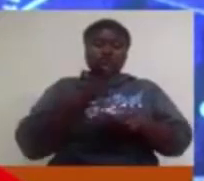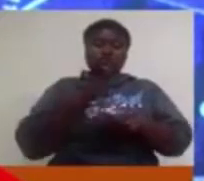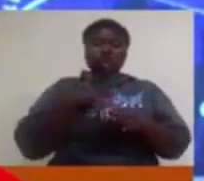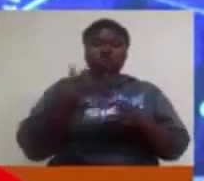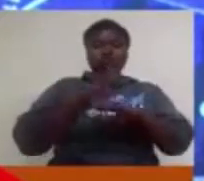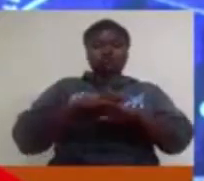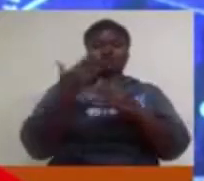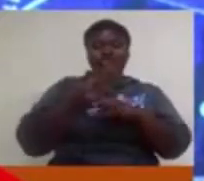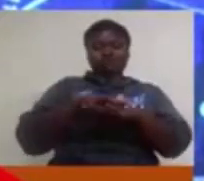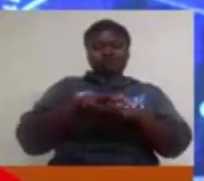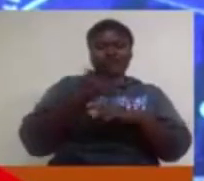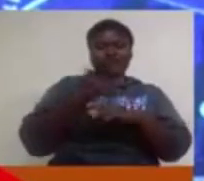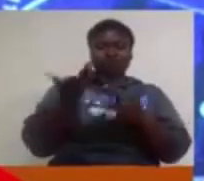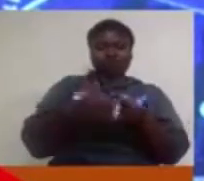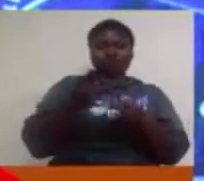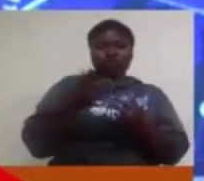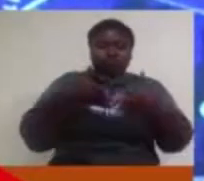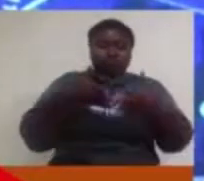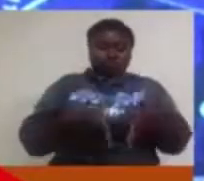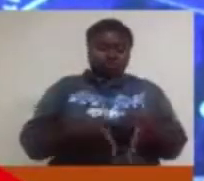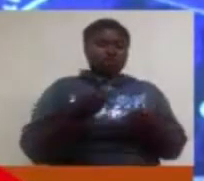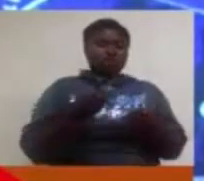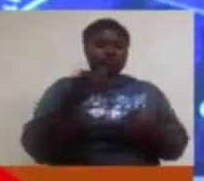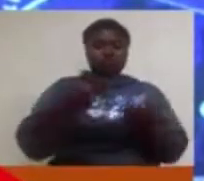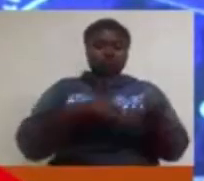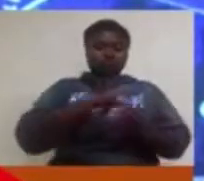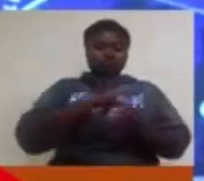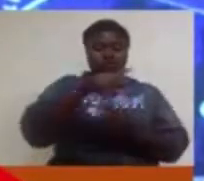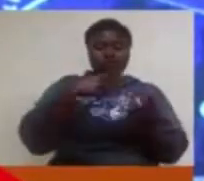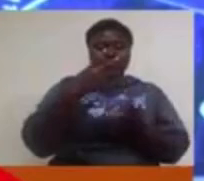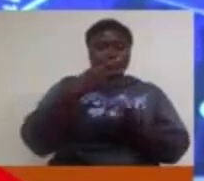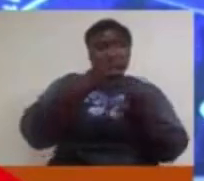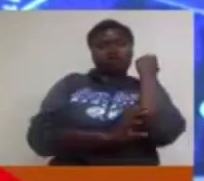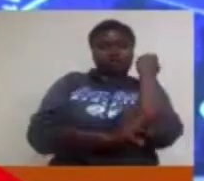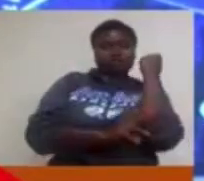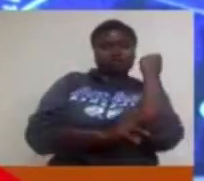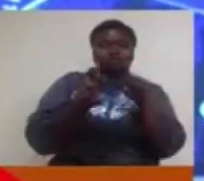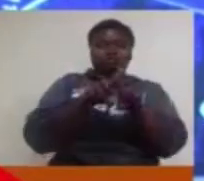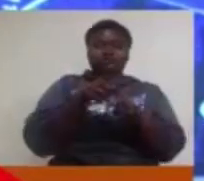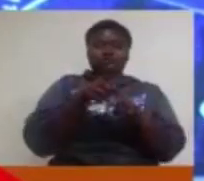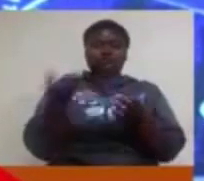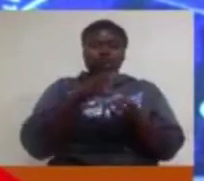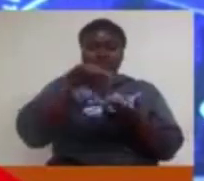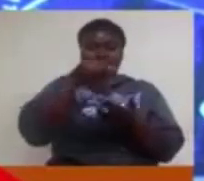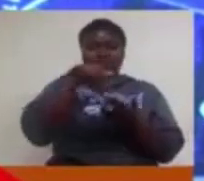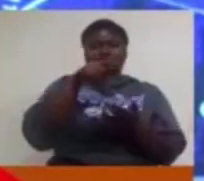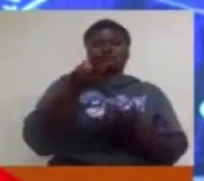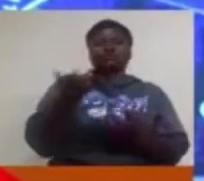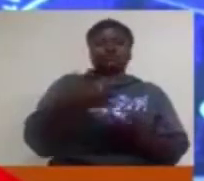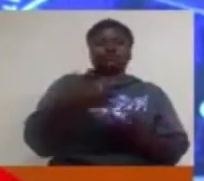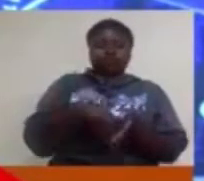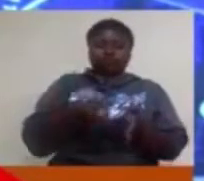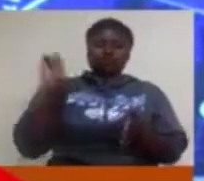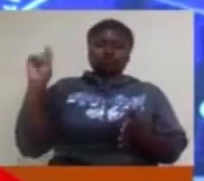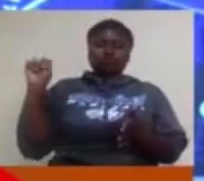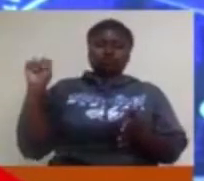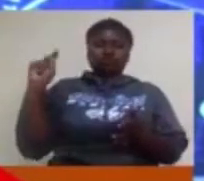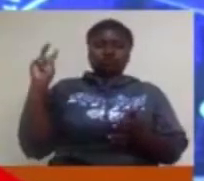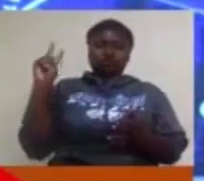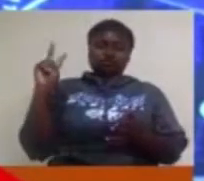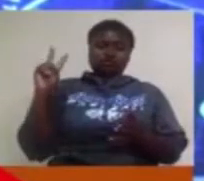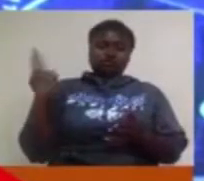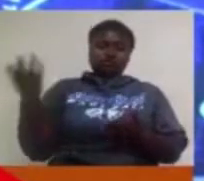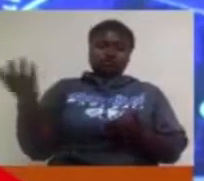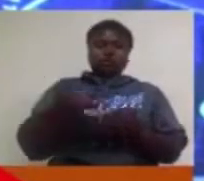na ndagiyoka niguo tumenye uri furuli wata thingima ya tida ikigaliura guku nugu wa sesheni ya Utana